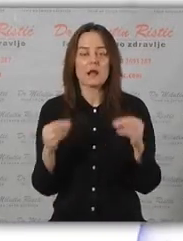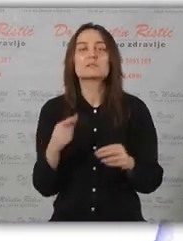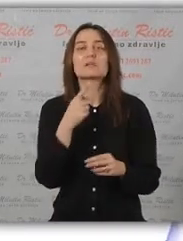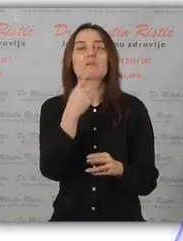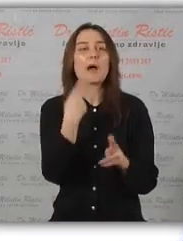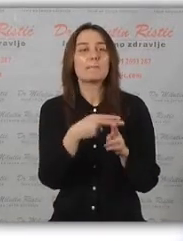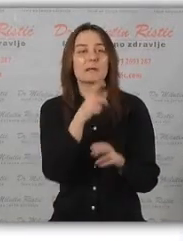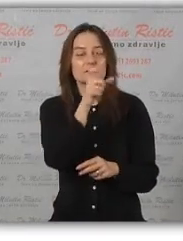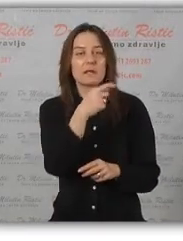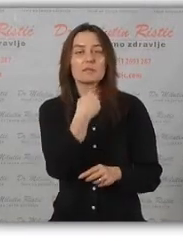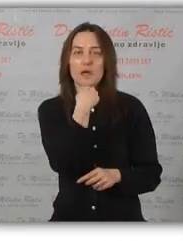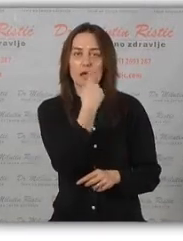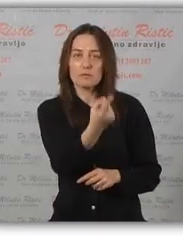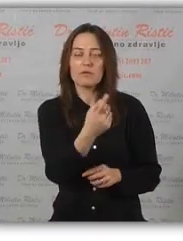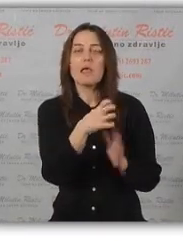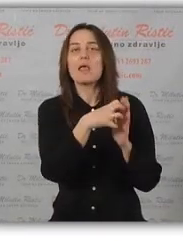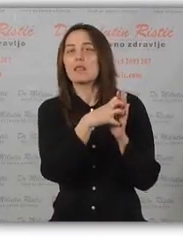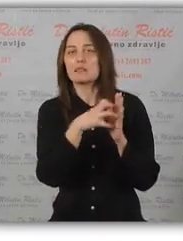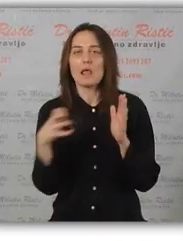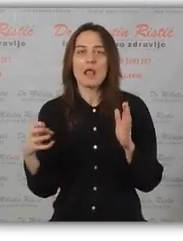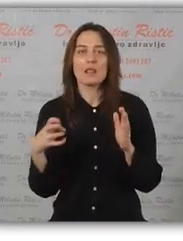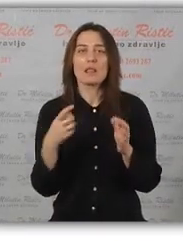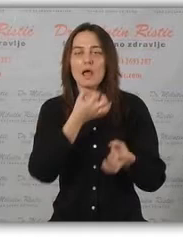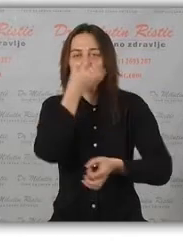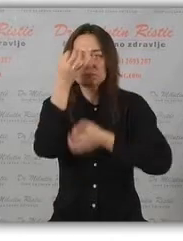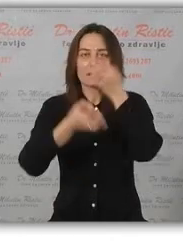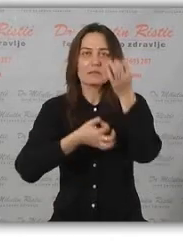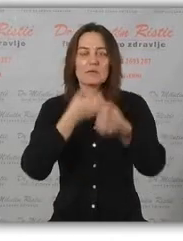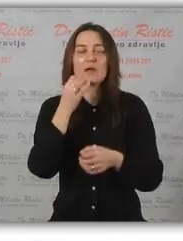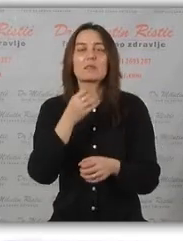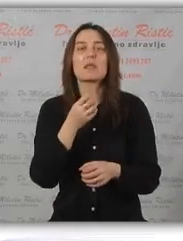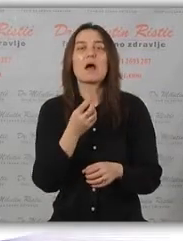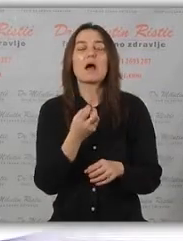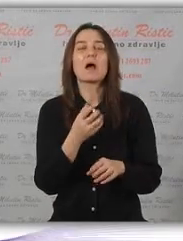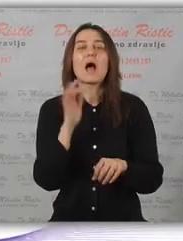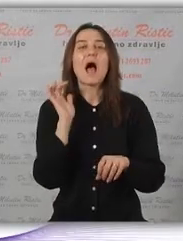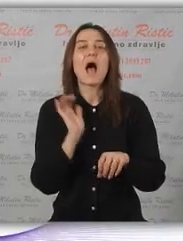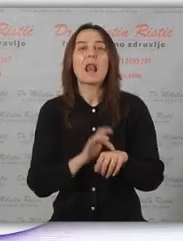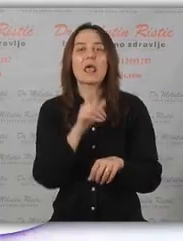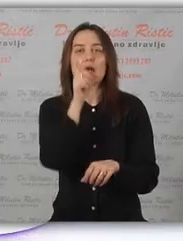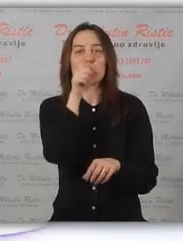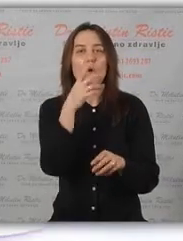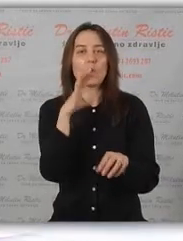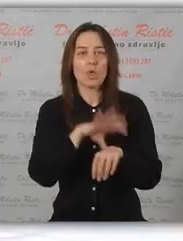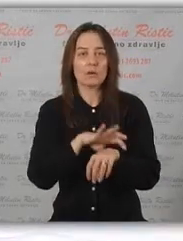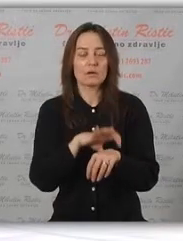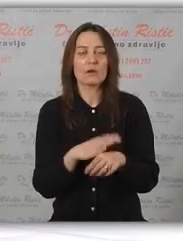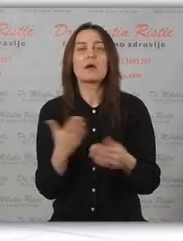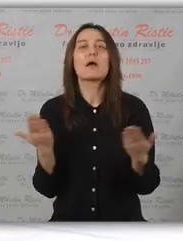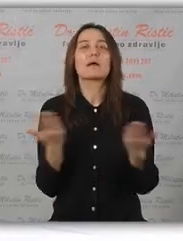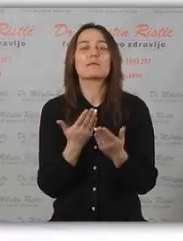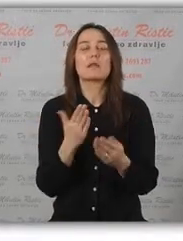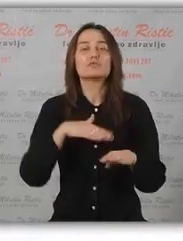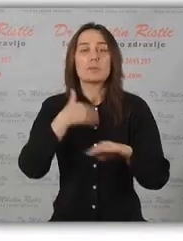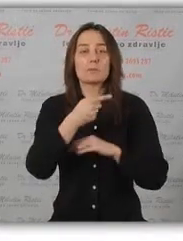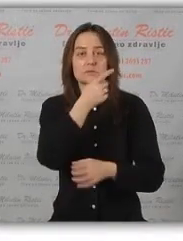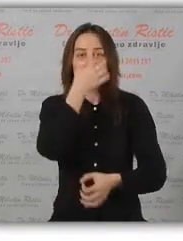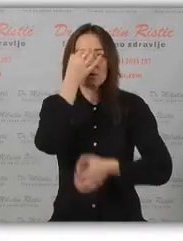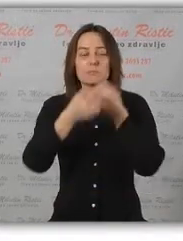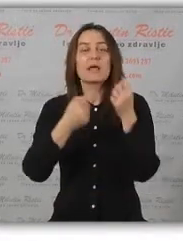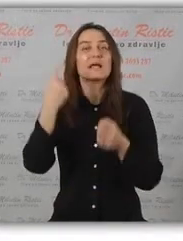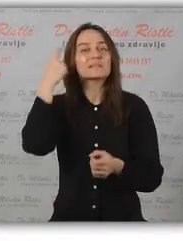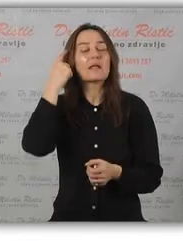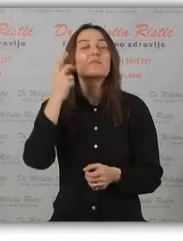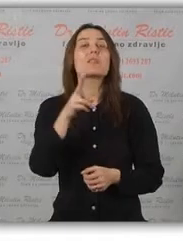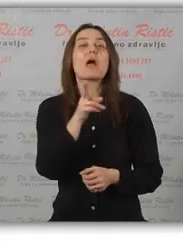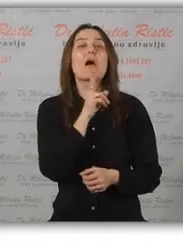anestetičkog rastvora, odnosno pacijenta uputiti na dalja ispitivanja alergologu, gde će se, znači, posle